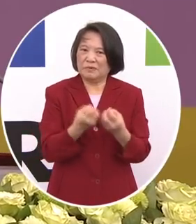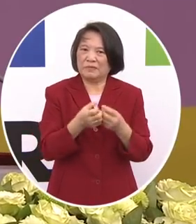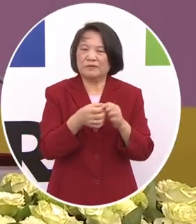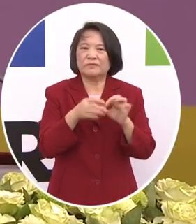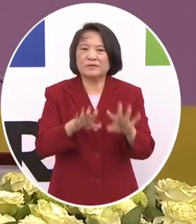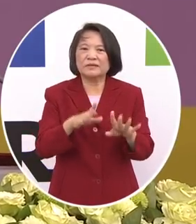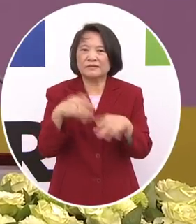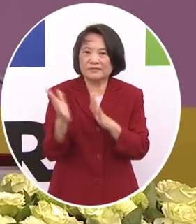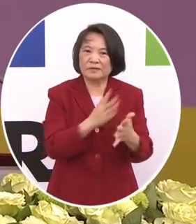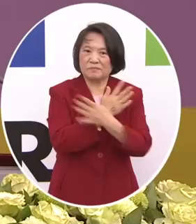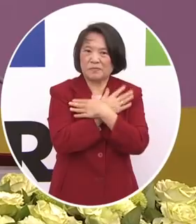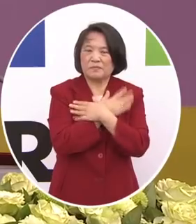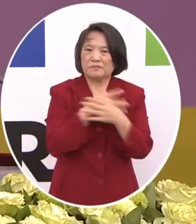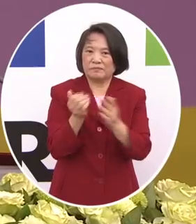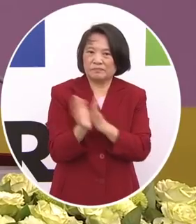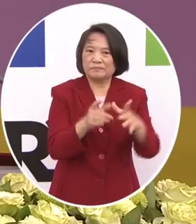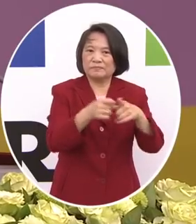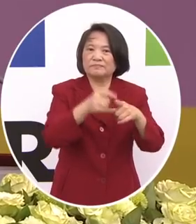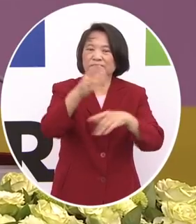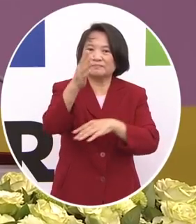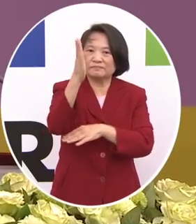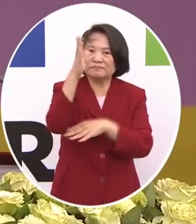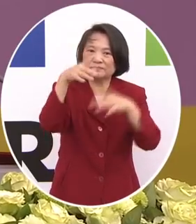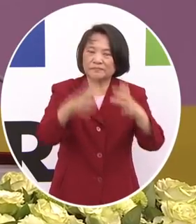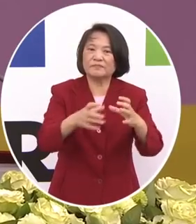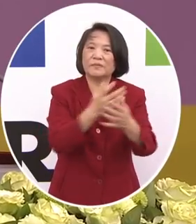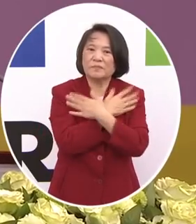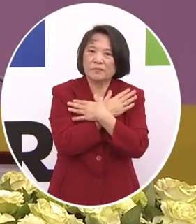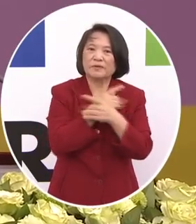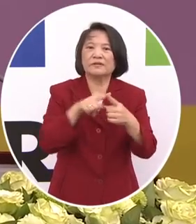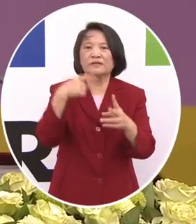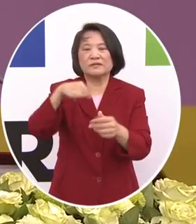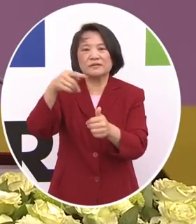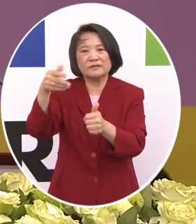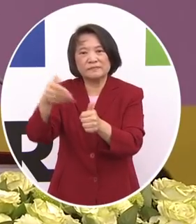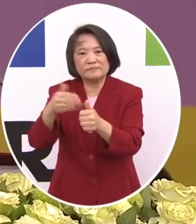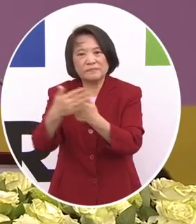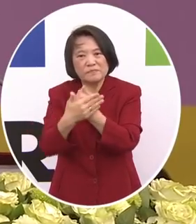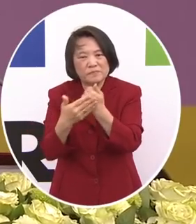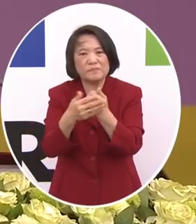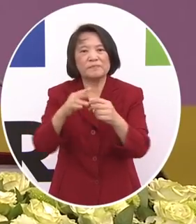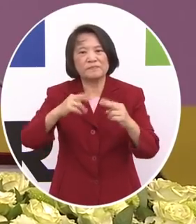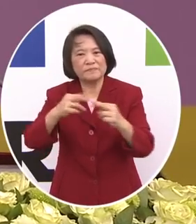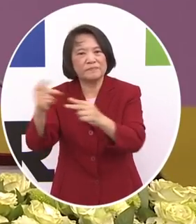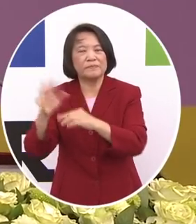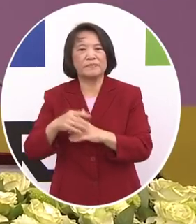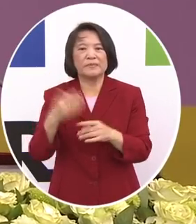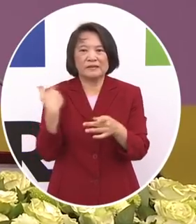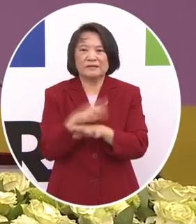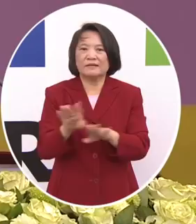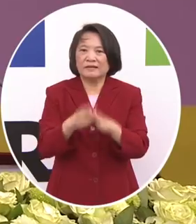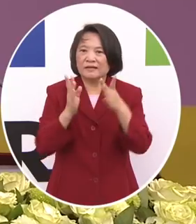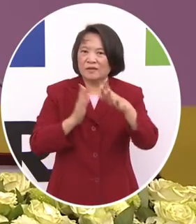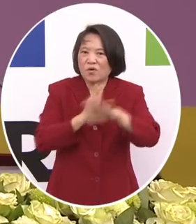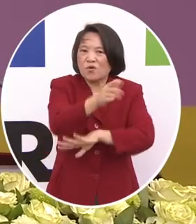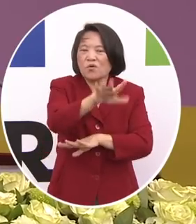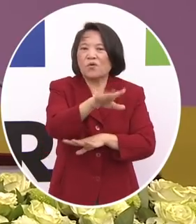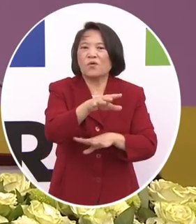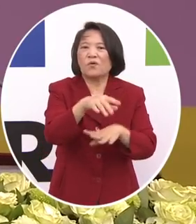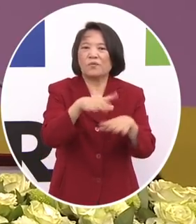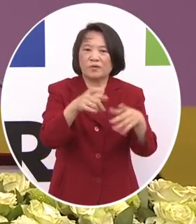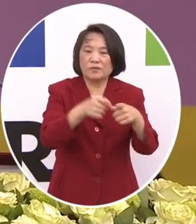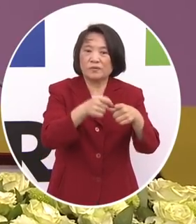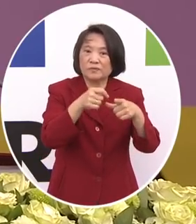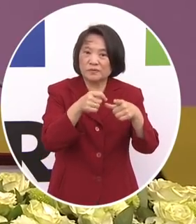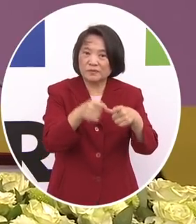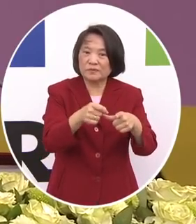系统的建制，朝公共化教保的目标迈进了一步。目前准公共化跟